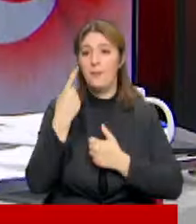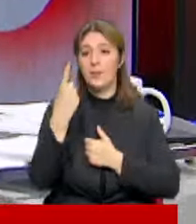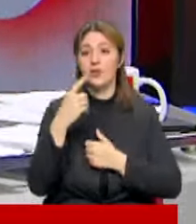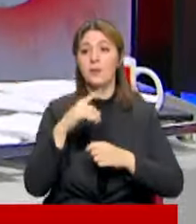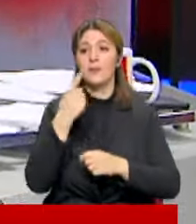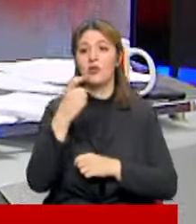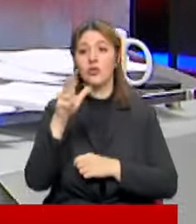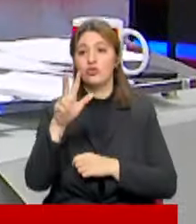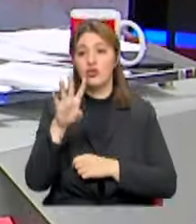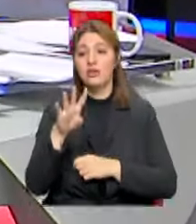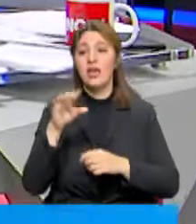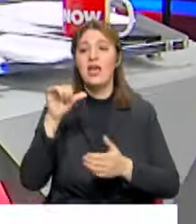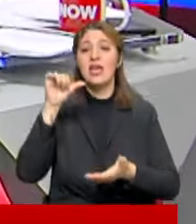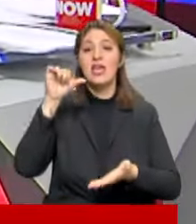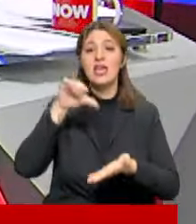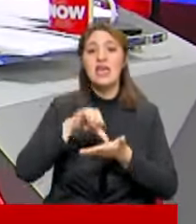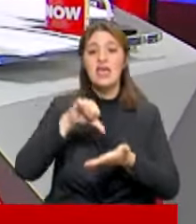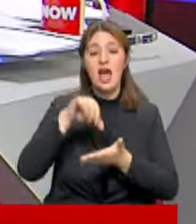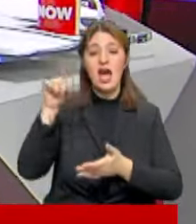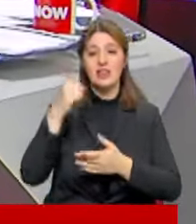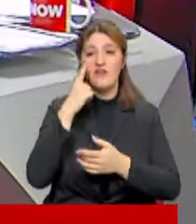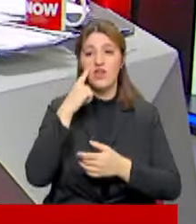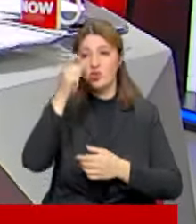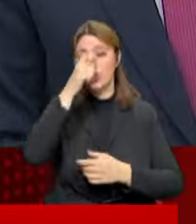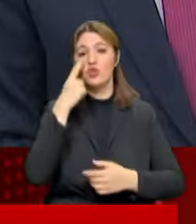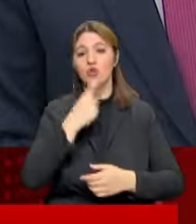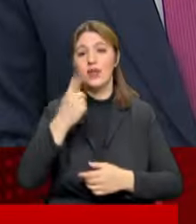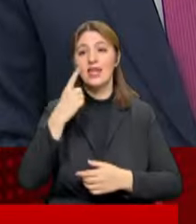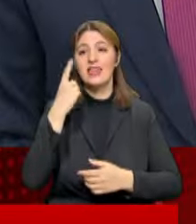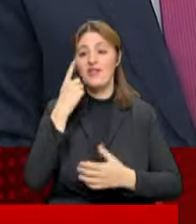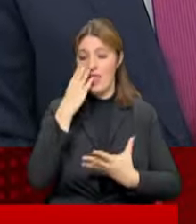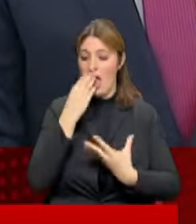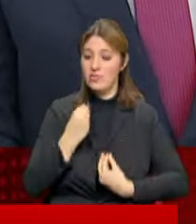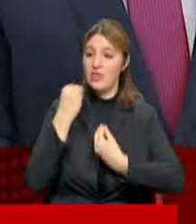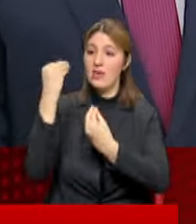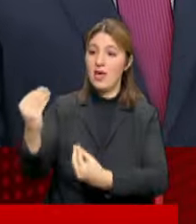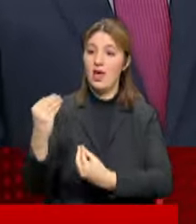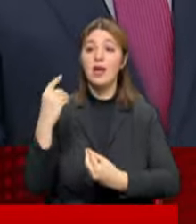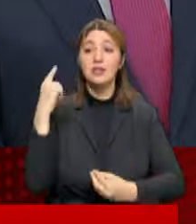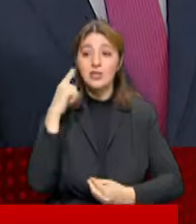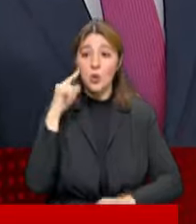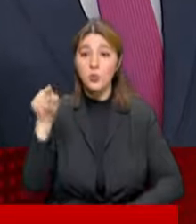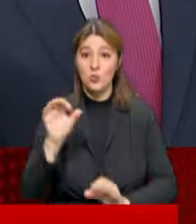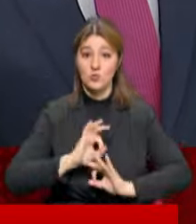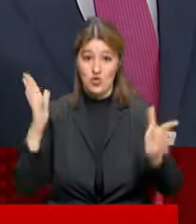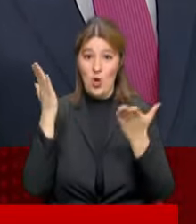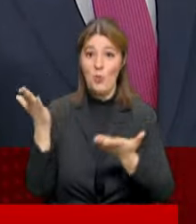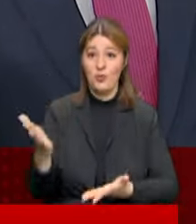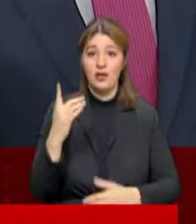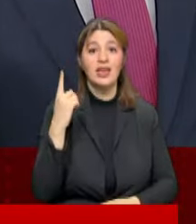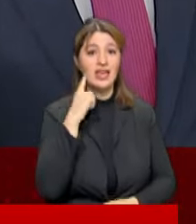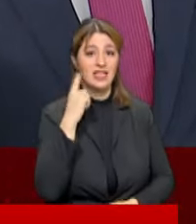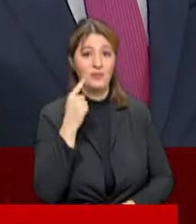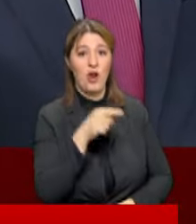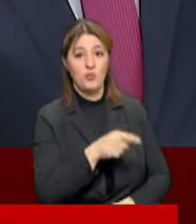1934'te İran şahına İran devletine Türkiye Cumhuriyeti Devleti hediye ediyor itibar budur mucize budur itibar